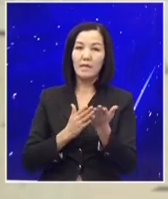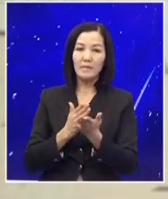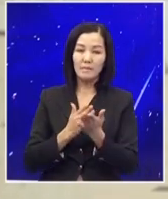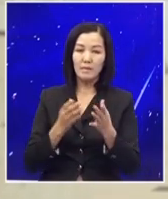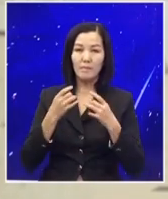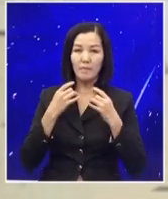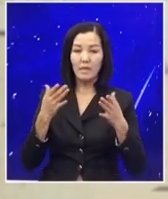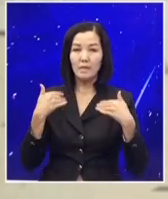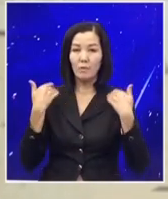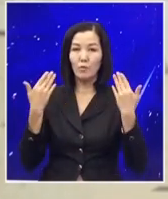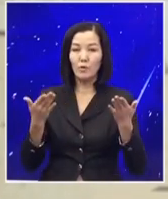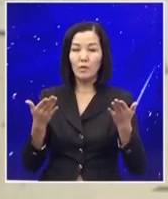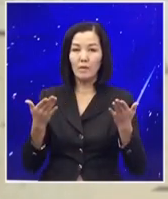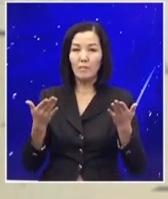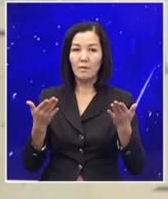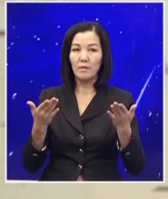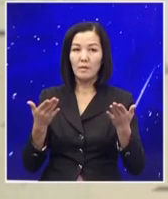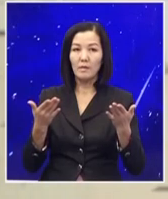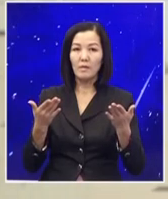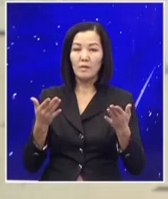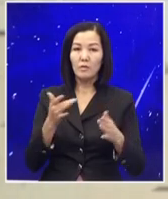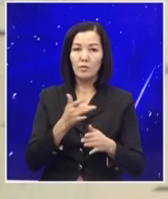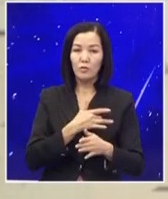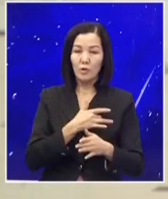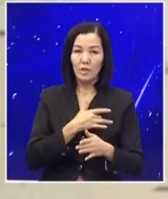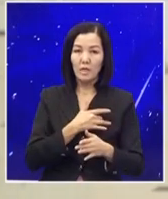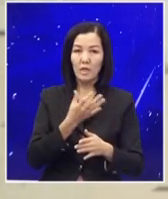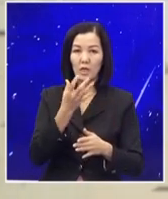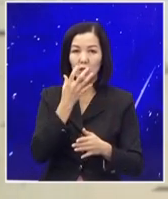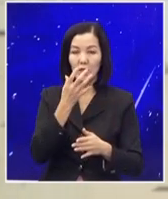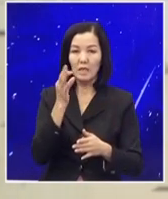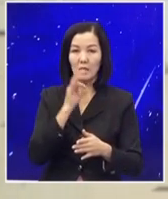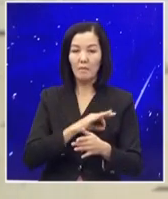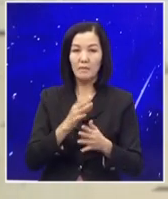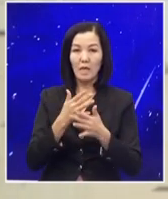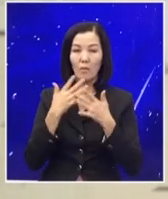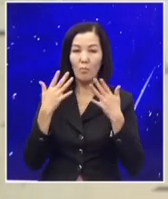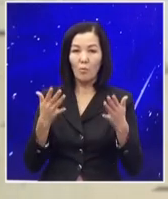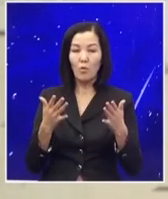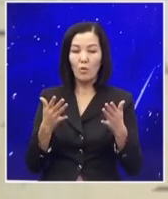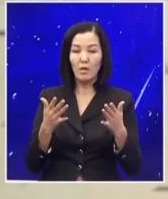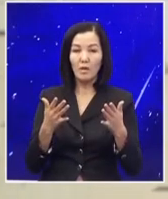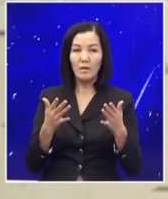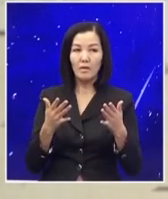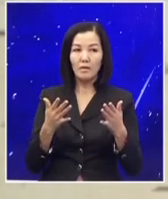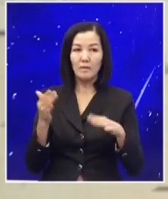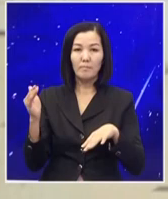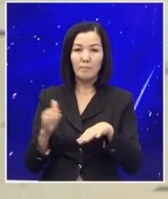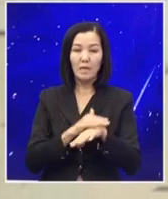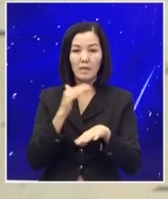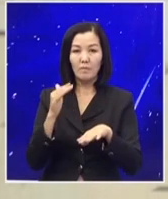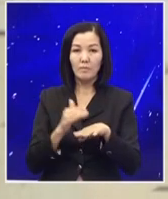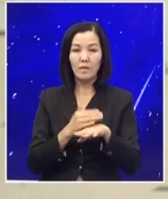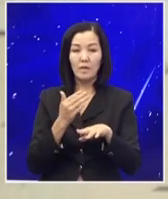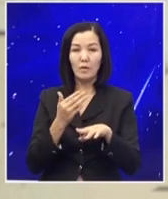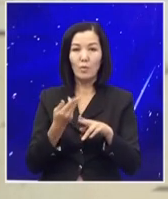мерекесіменен құттықтаймын. Жүректері жылы, табыстары мол, өздері мейірімдері